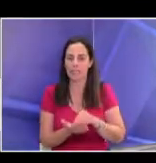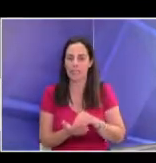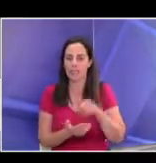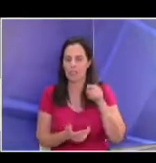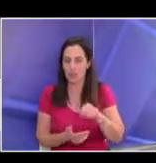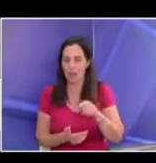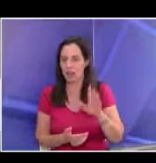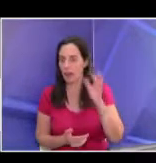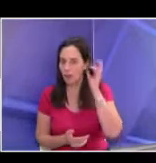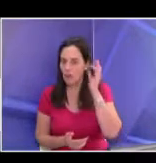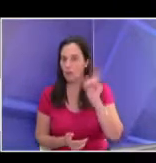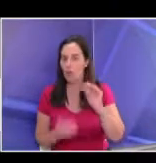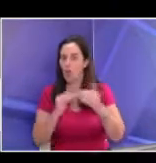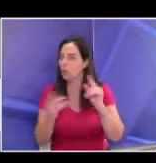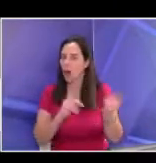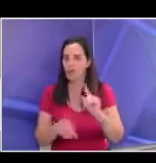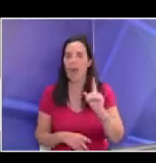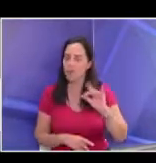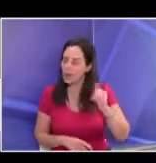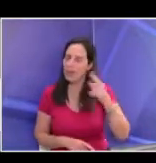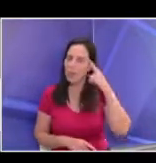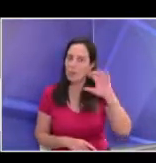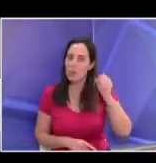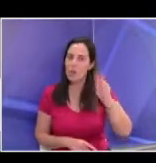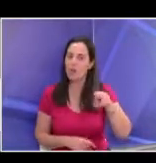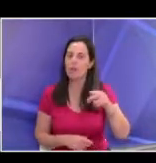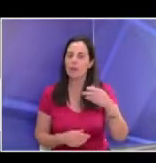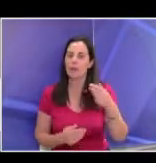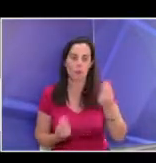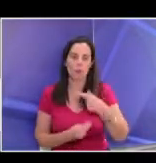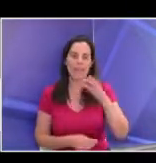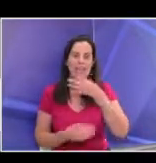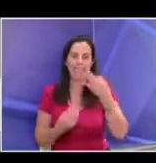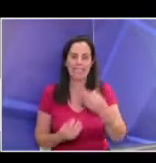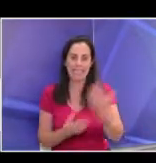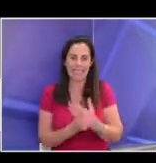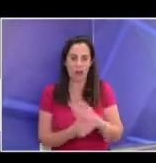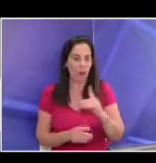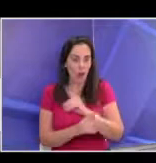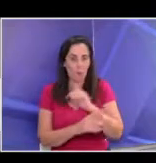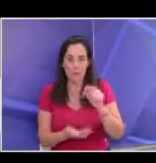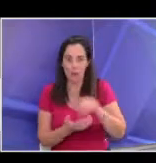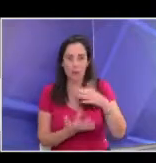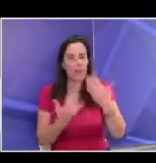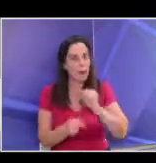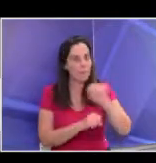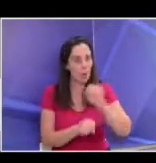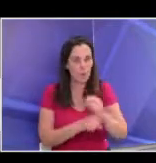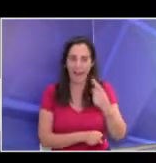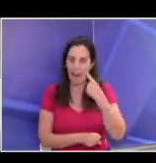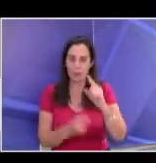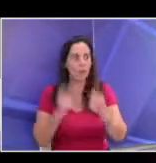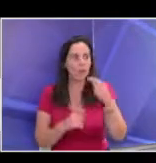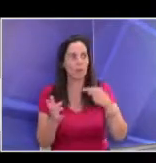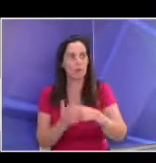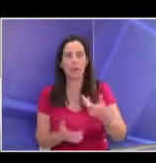שבה נפגעות לא יתאמו אחת עם השנייה, אבל כן ידעו אם יש להם קייס יותר חזק. כי אובייקטיבית, ברגע שיש כמה מתלוננות, ראינו את זה במקרים כמו